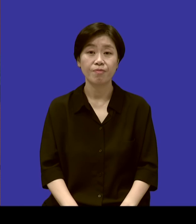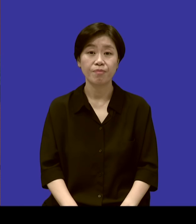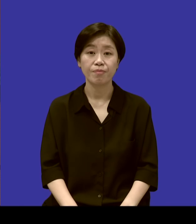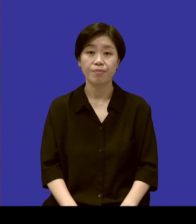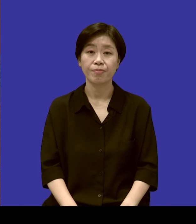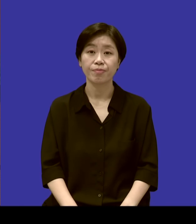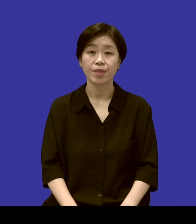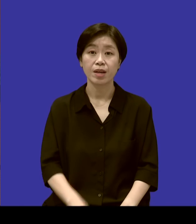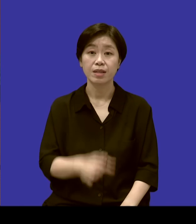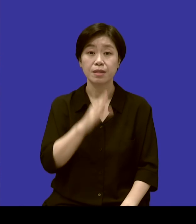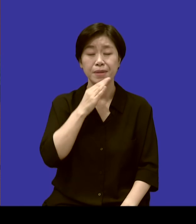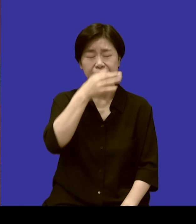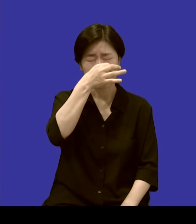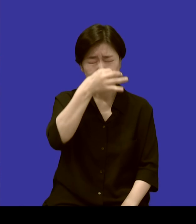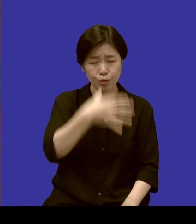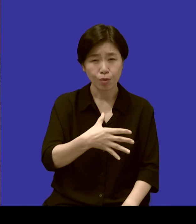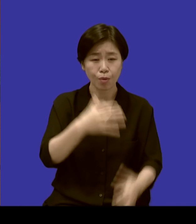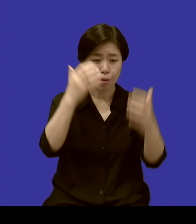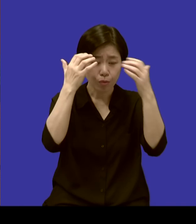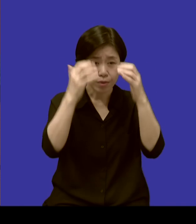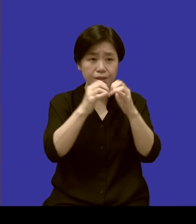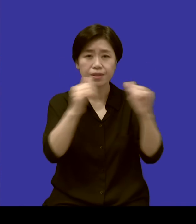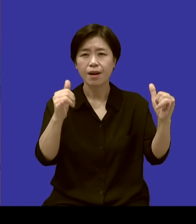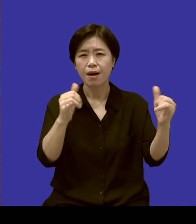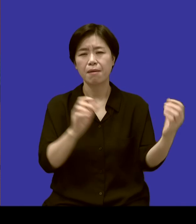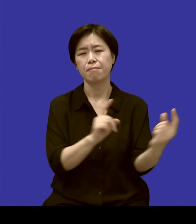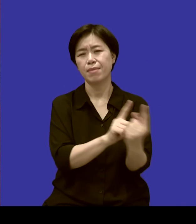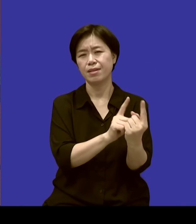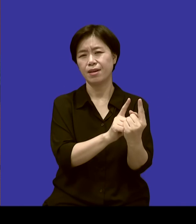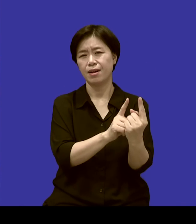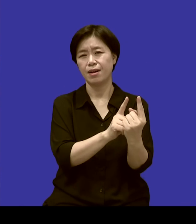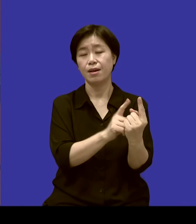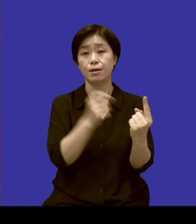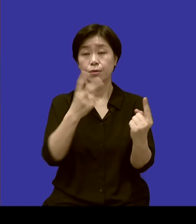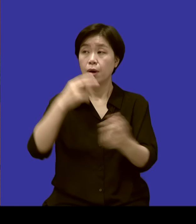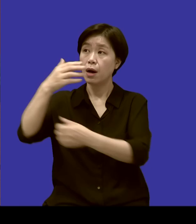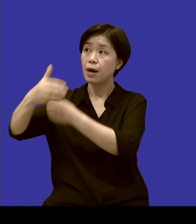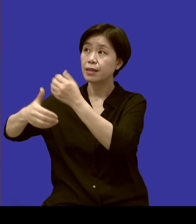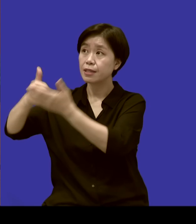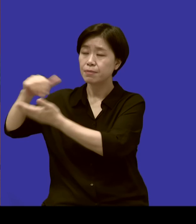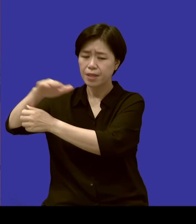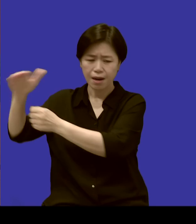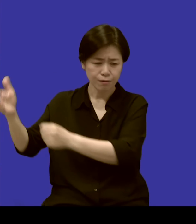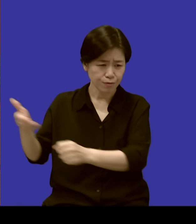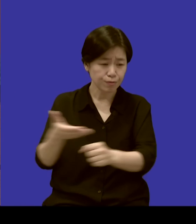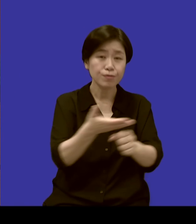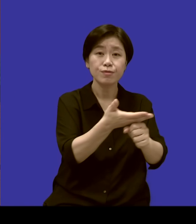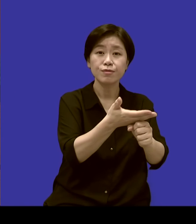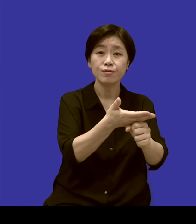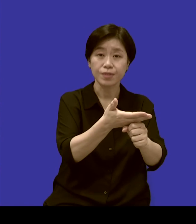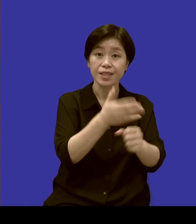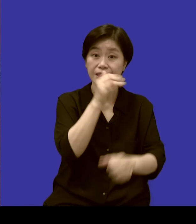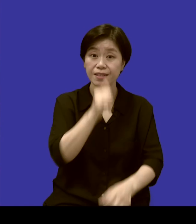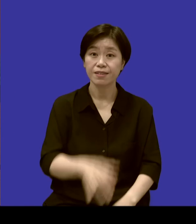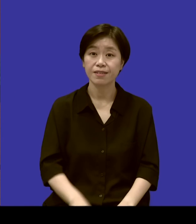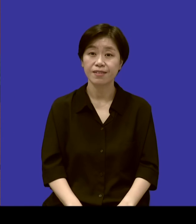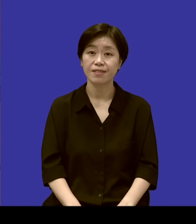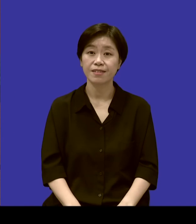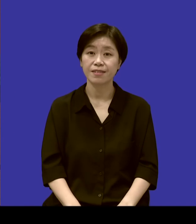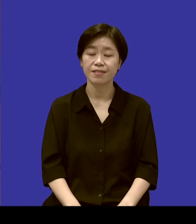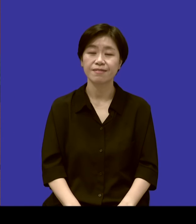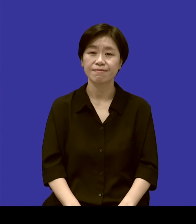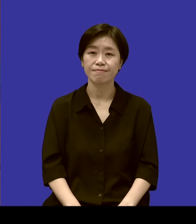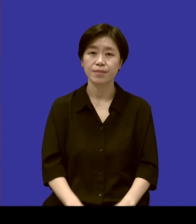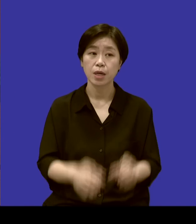제일 아까 말씀하신 절벽 끝에 있는 분들에게 손을 내미시고 하나님께서 그분들을 얼마나 사랑하시는지를 또 나를 사랑하셨던 하나님이 그들을 또 얼마나